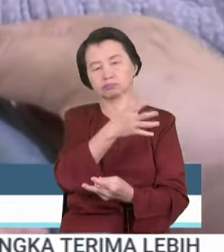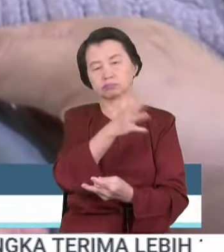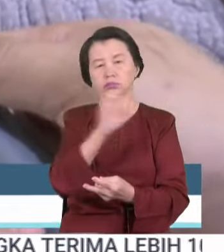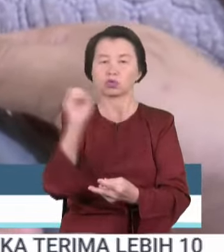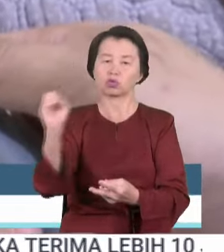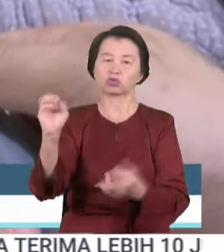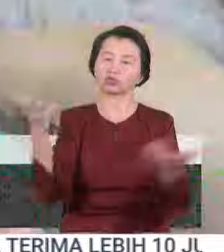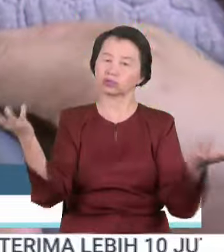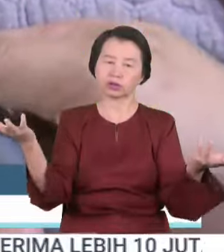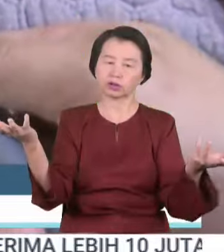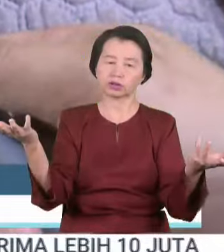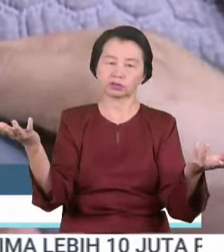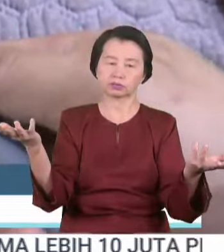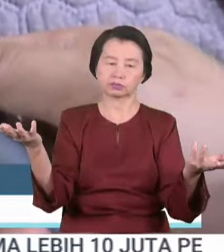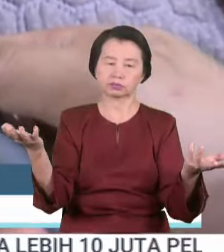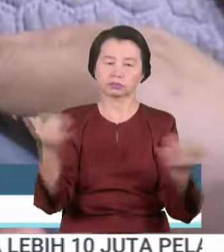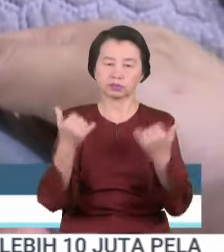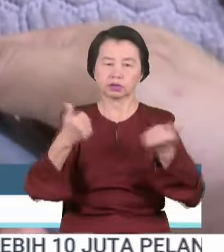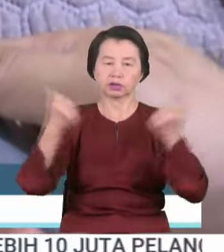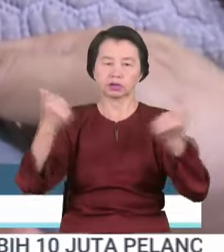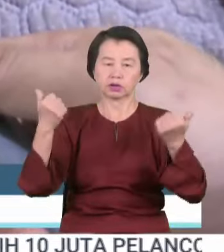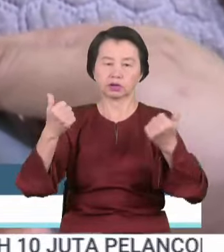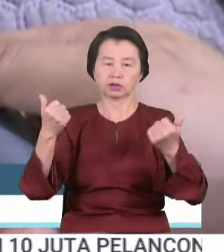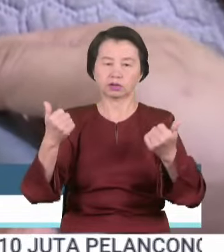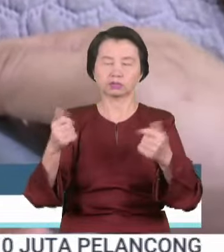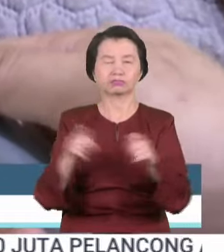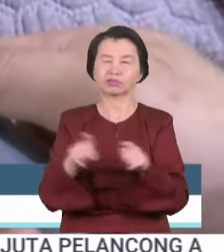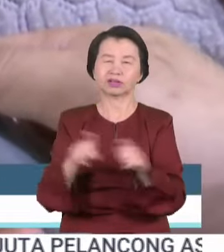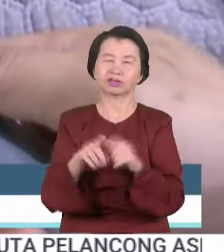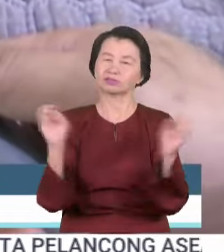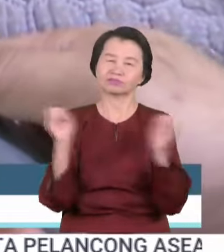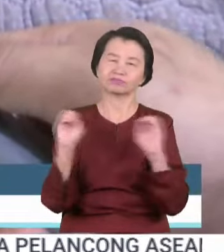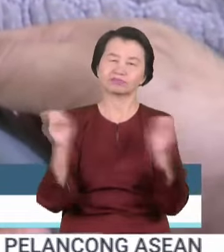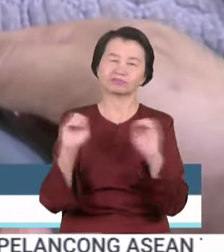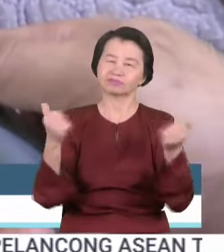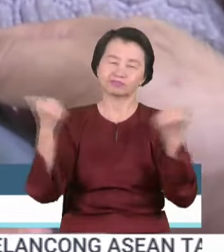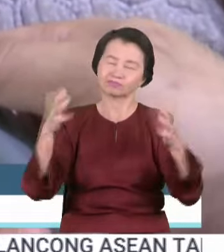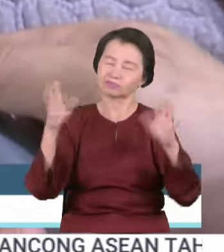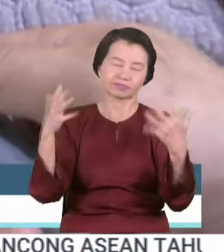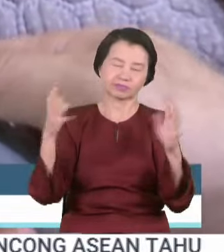kosong lah, orang kata. Nak sambut raya pun macam tak raya je.